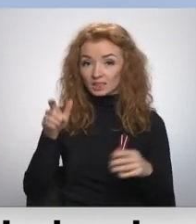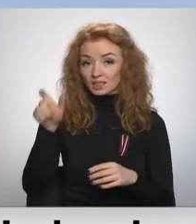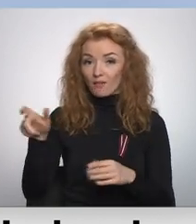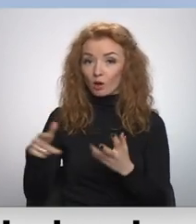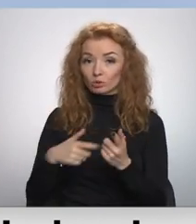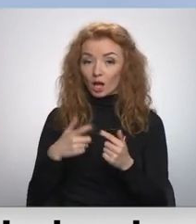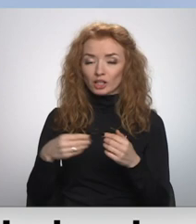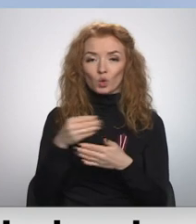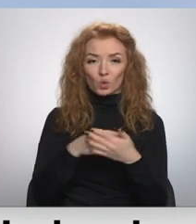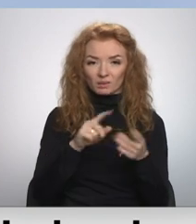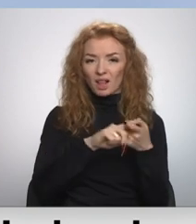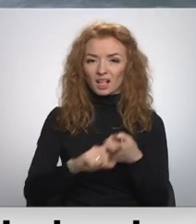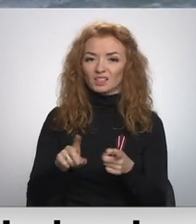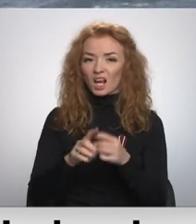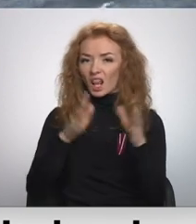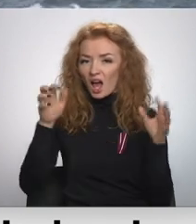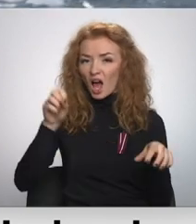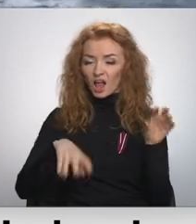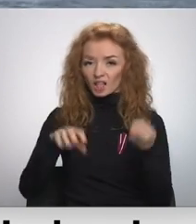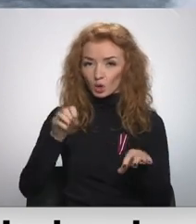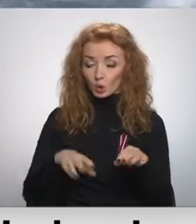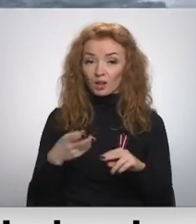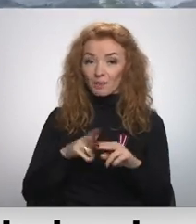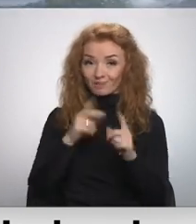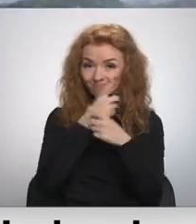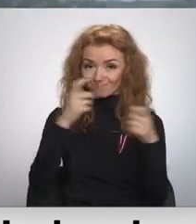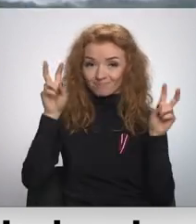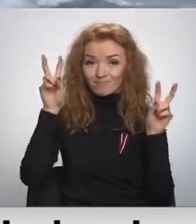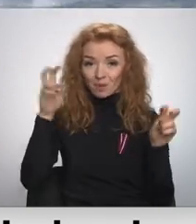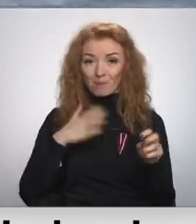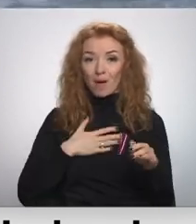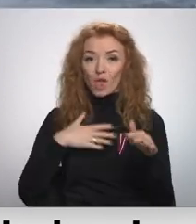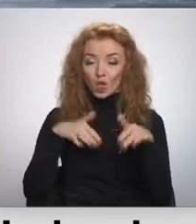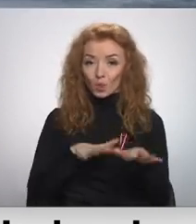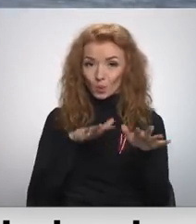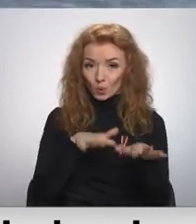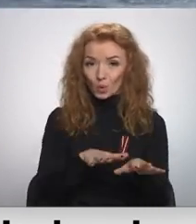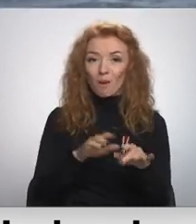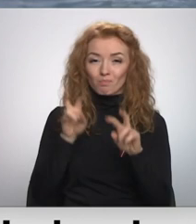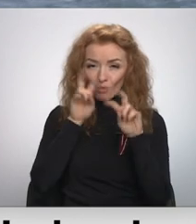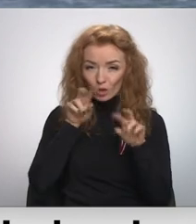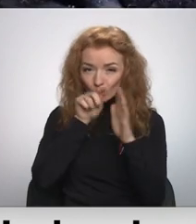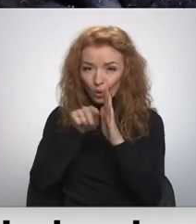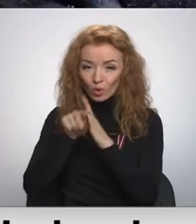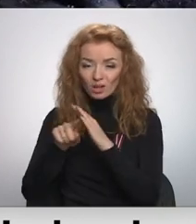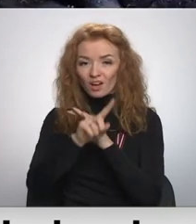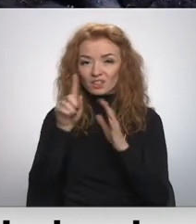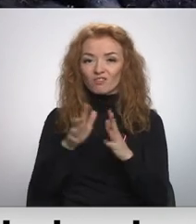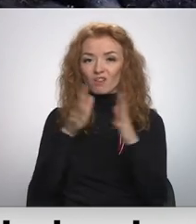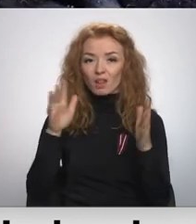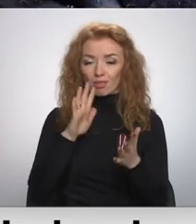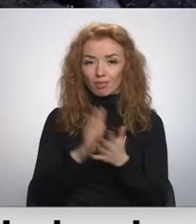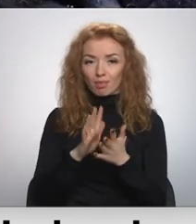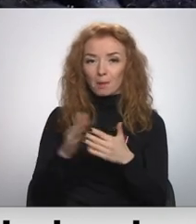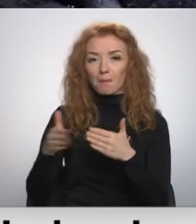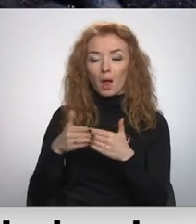nozīmē arī lielu atkritumu daudzumu, tāpēc kampaņas Mana jūra monitoringā visnetīrākās pludmales ir lielo pilsētu tūmā.